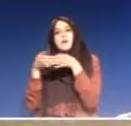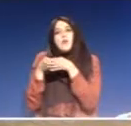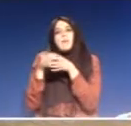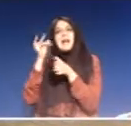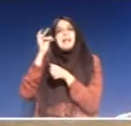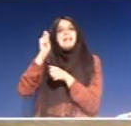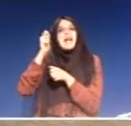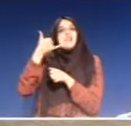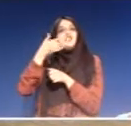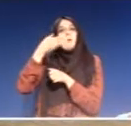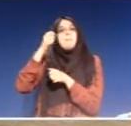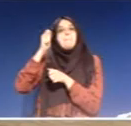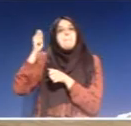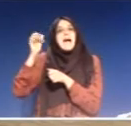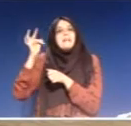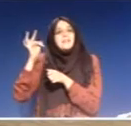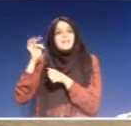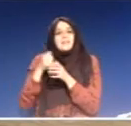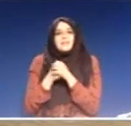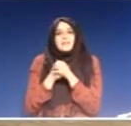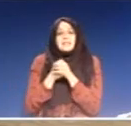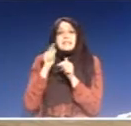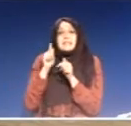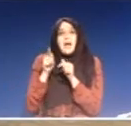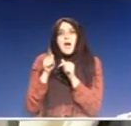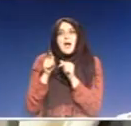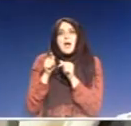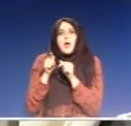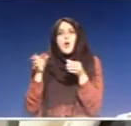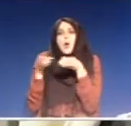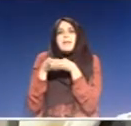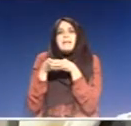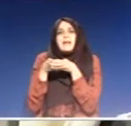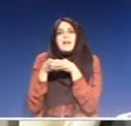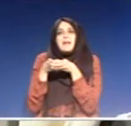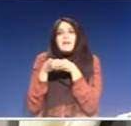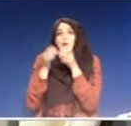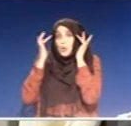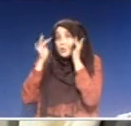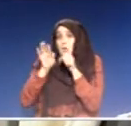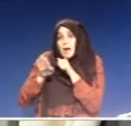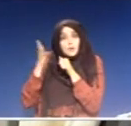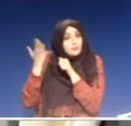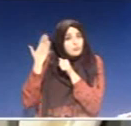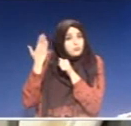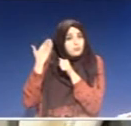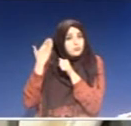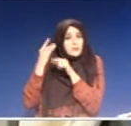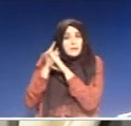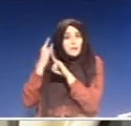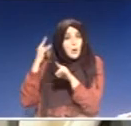إلى هذه الهيئة نعم. العرفية نعم. التي نرجو أن